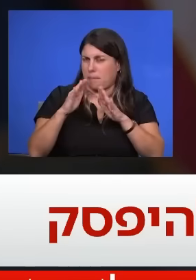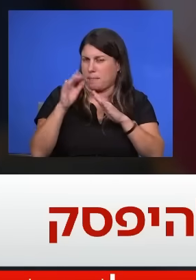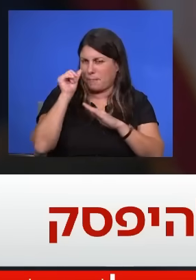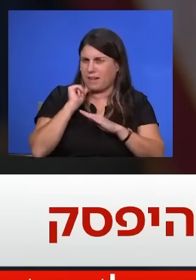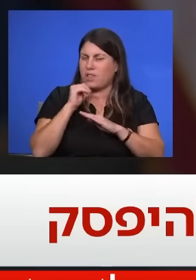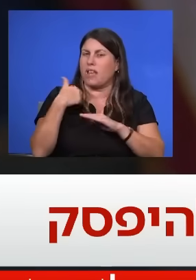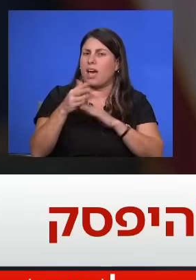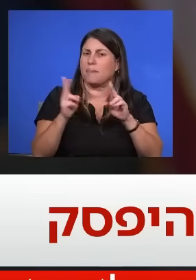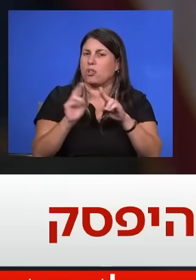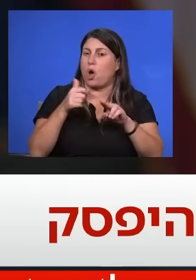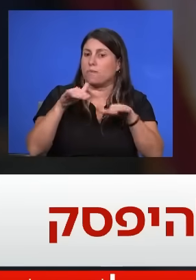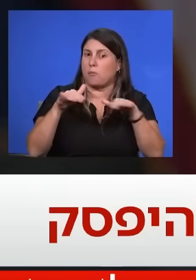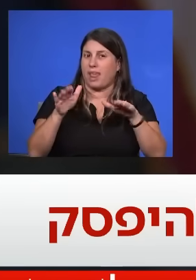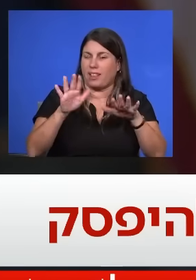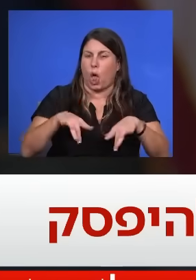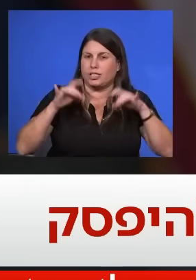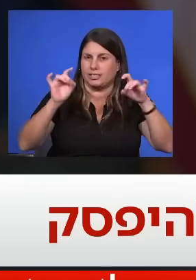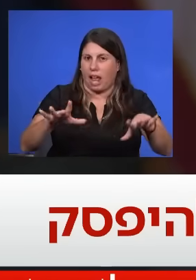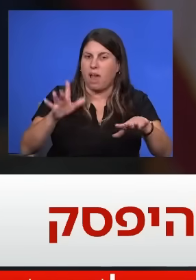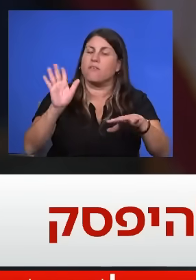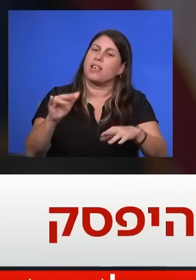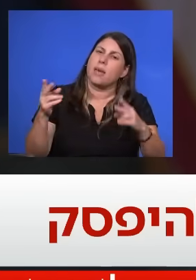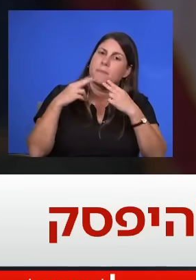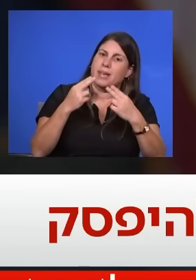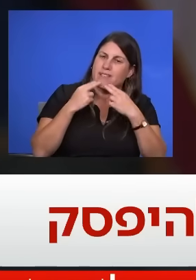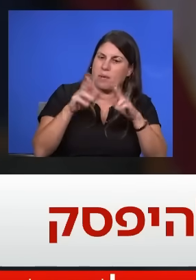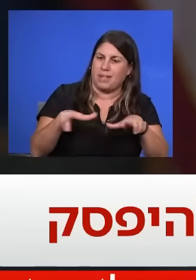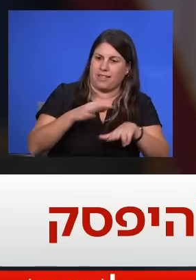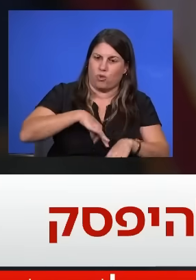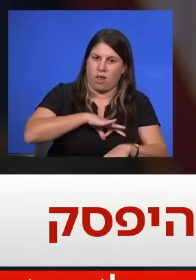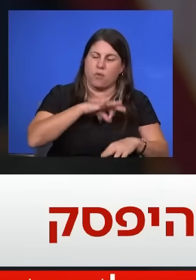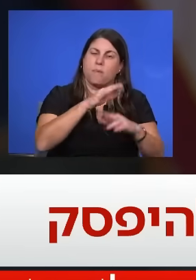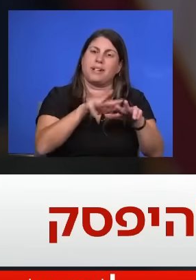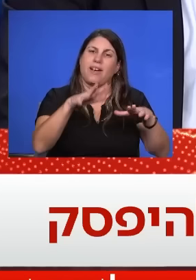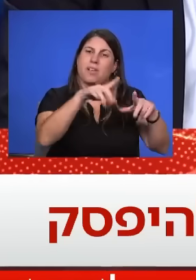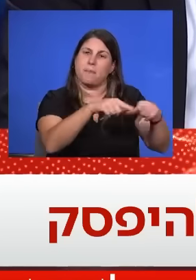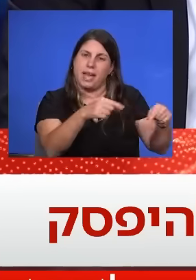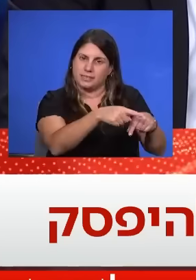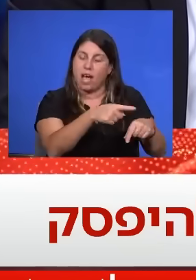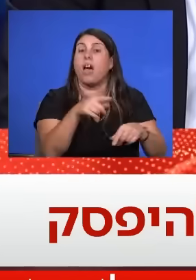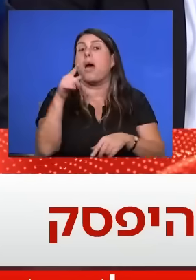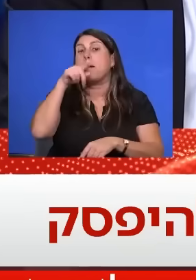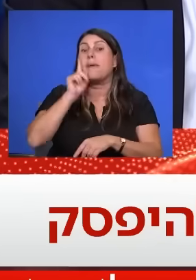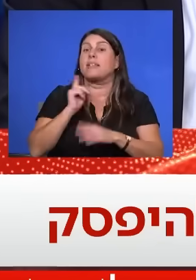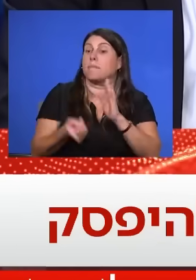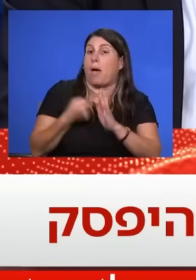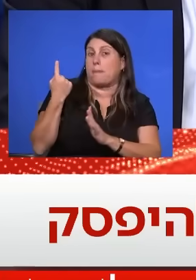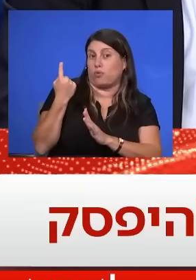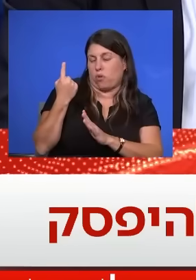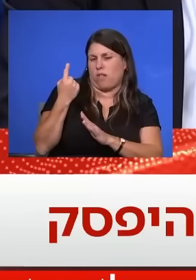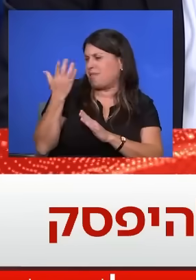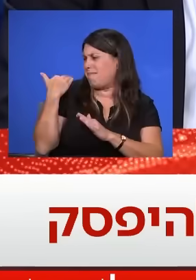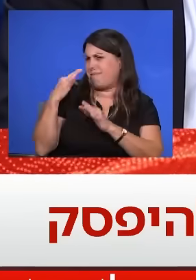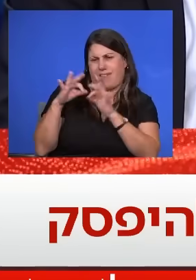מתייחס גם למצב באזור שלנו ולמערכה בעזה. כפי שאמרת, ביידן מציין לראשונה מאז החל המערכה